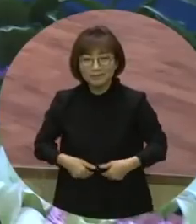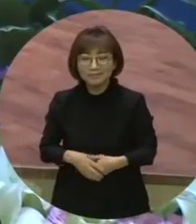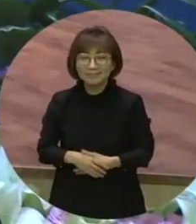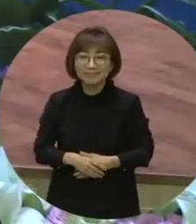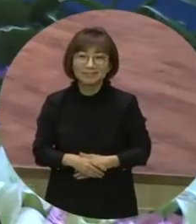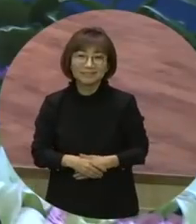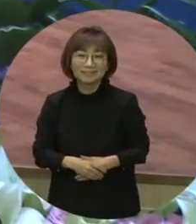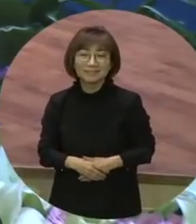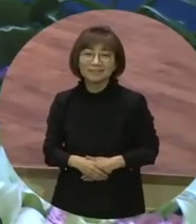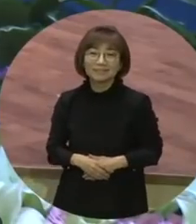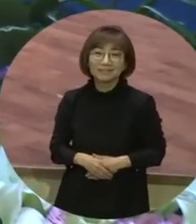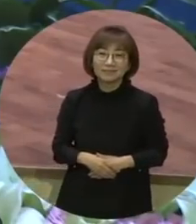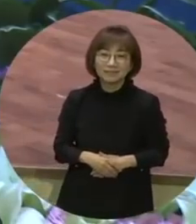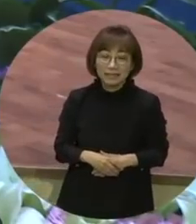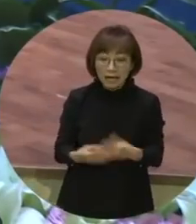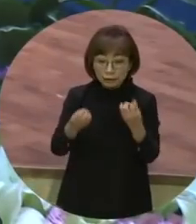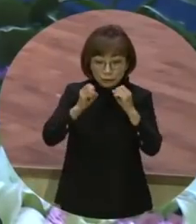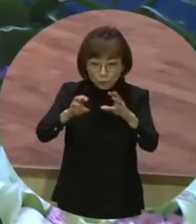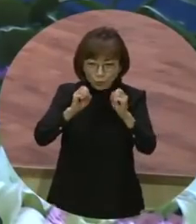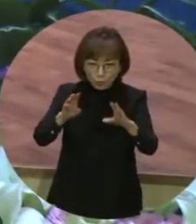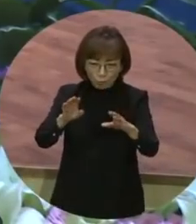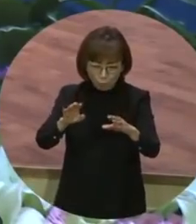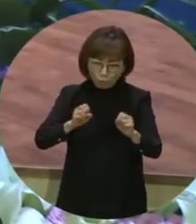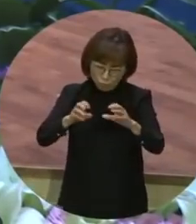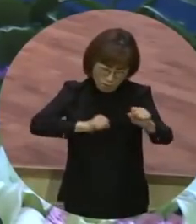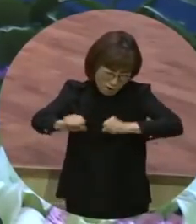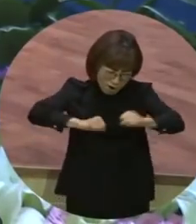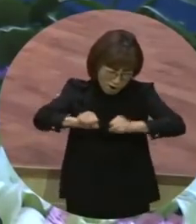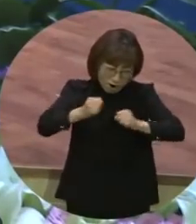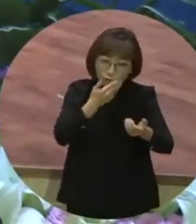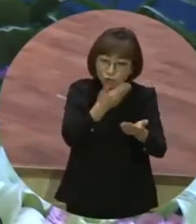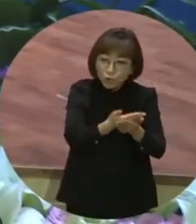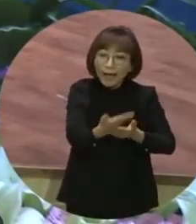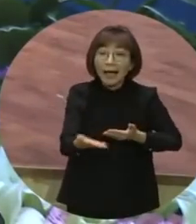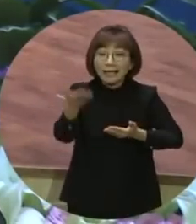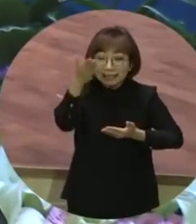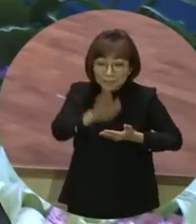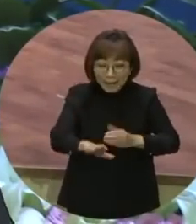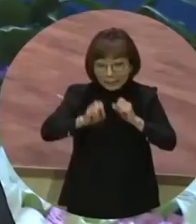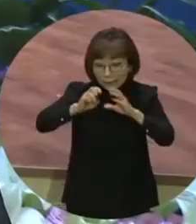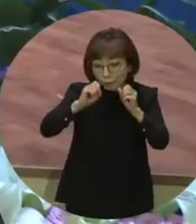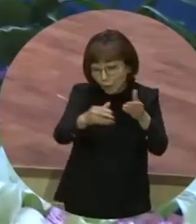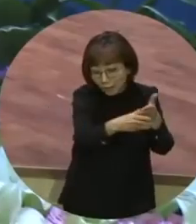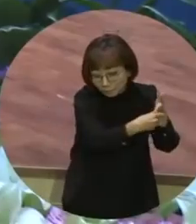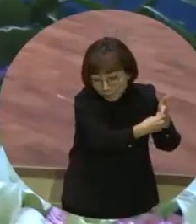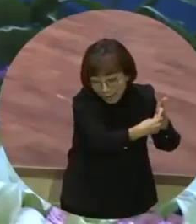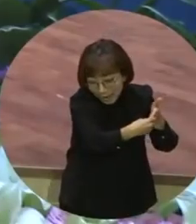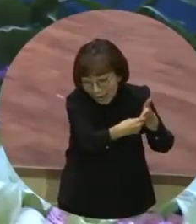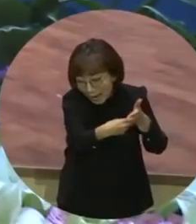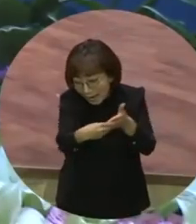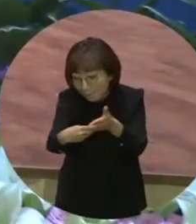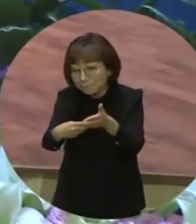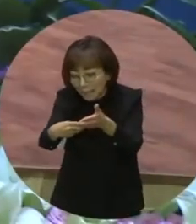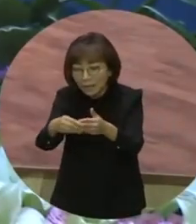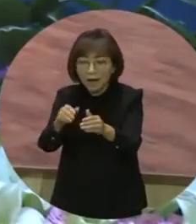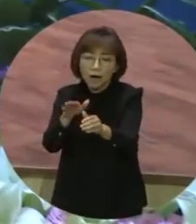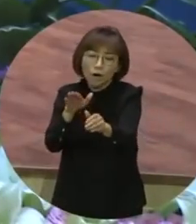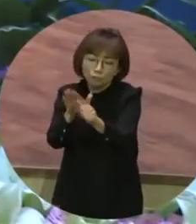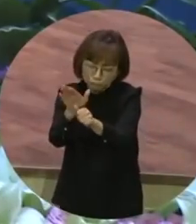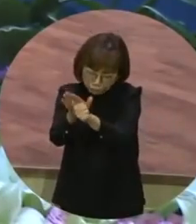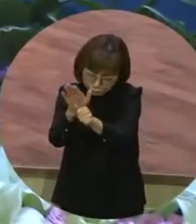느껴가지고. 그러니까 전도도 중요하지만 그 후가 더 중요하다는 얘기예요. 여러분, 영적 시각으로